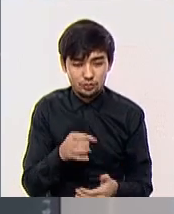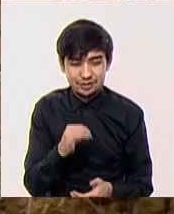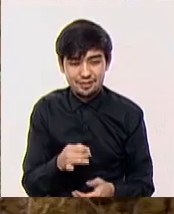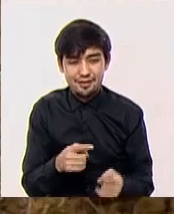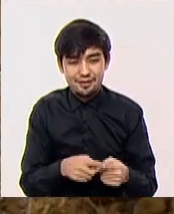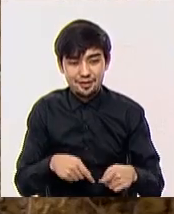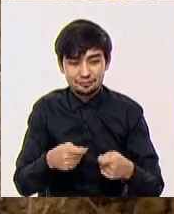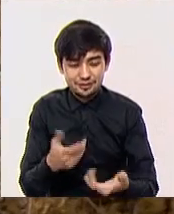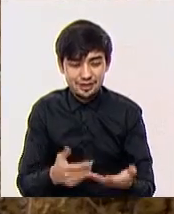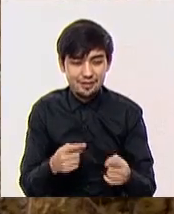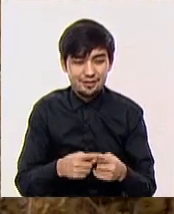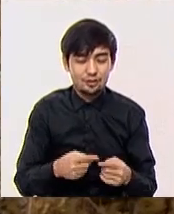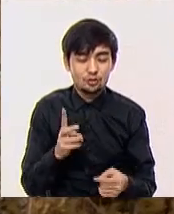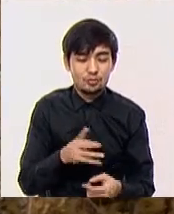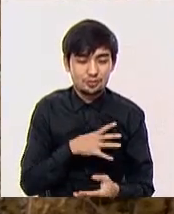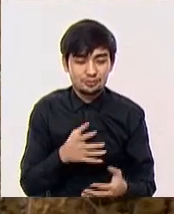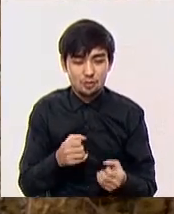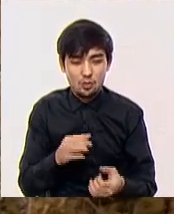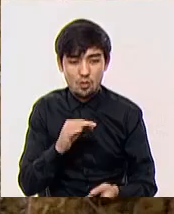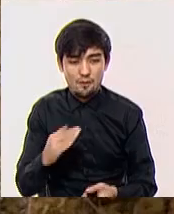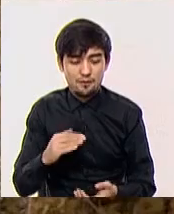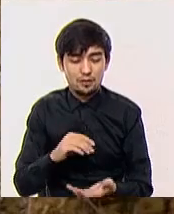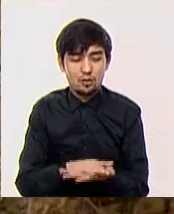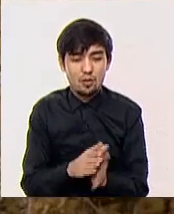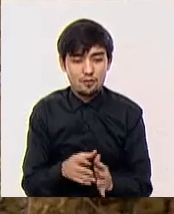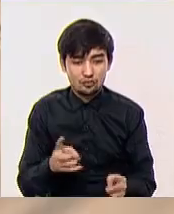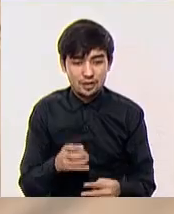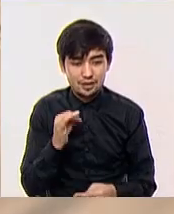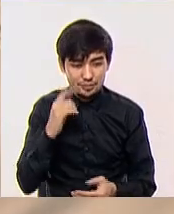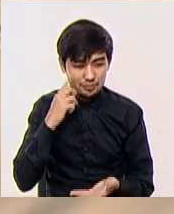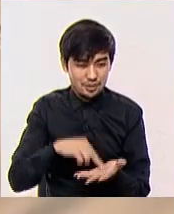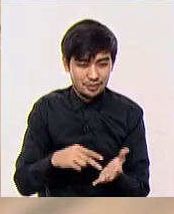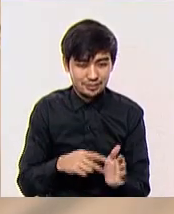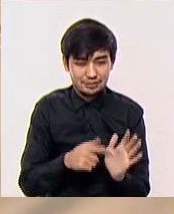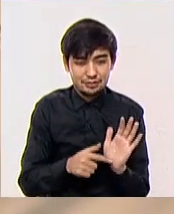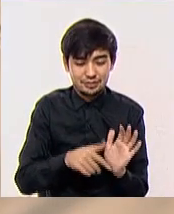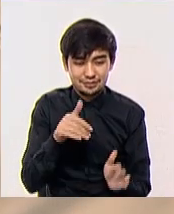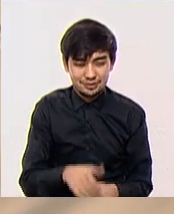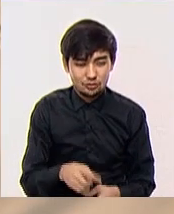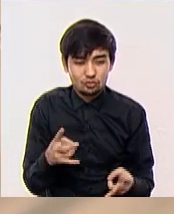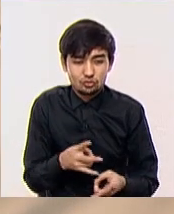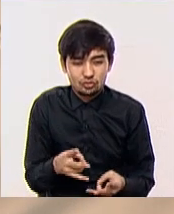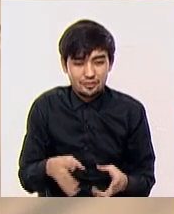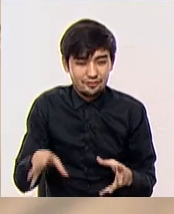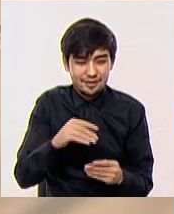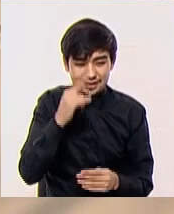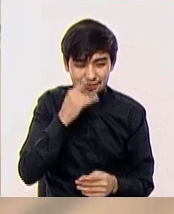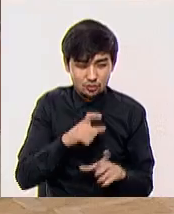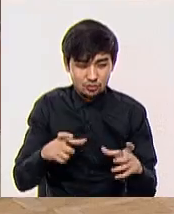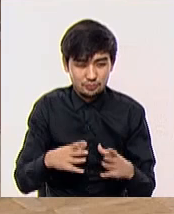арендатора и арендодателя должен быть официальный договор. Всего помочь с арендой планируют 70 тысячам нуждающихся по всему